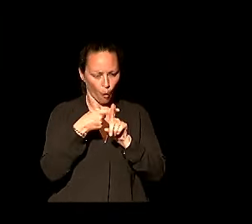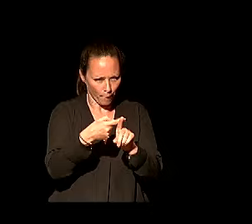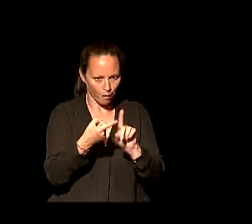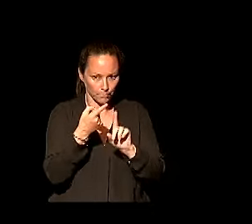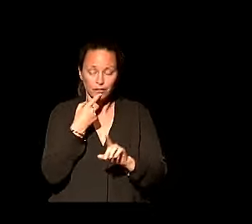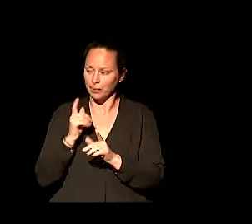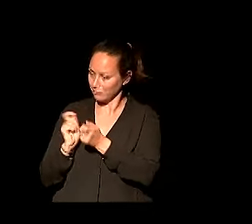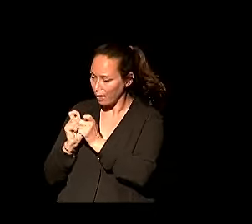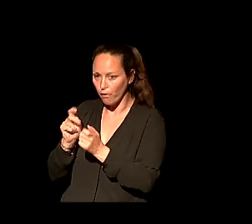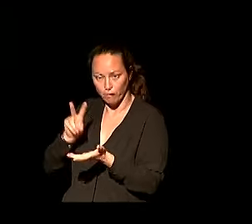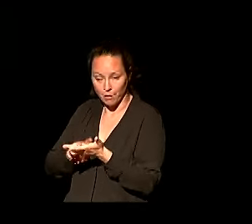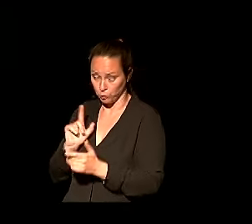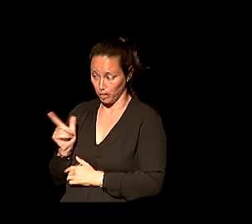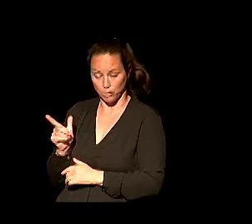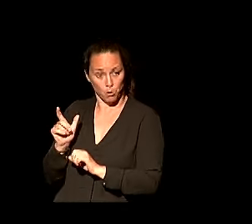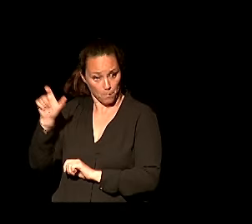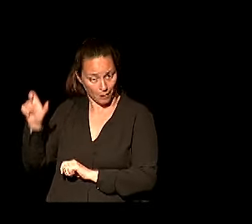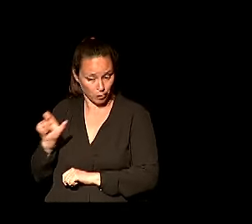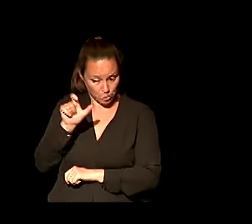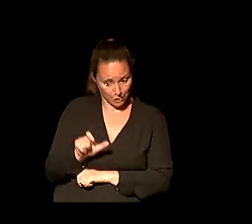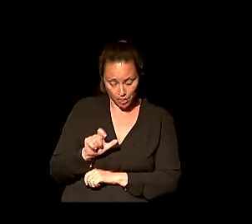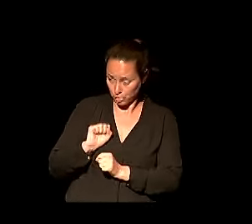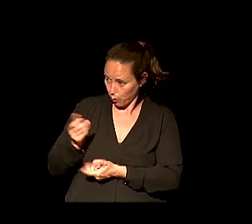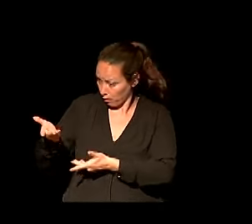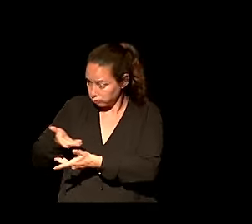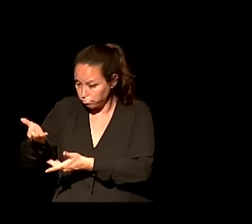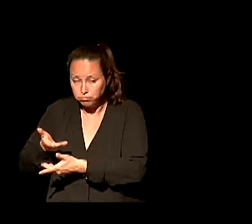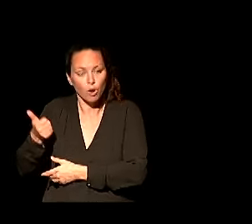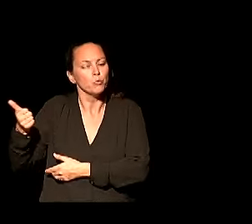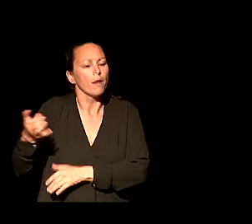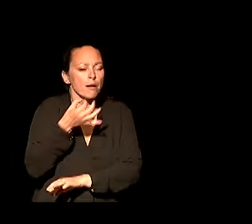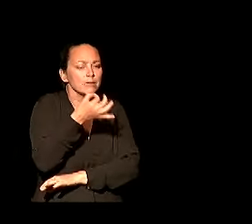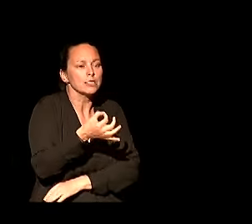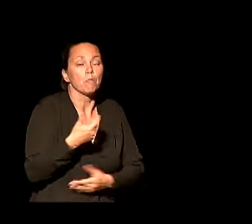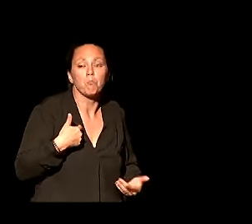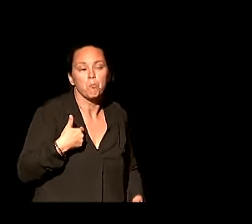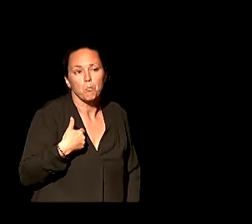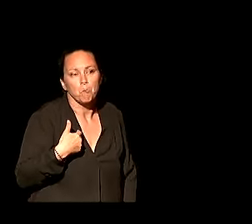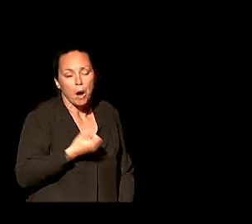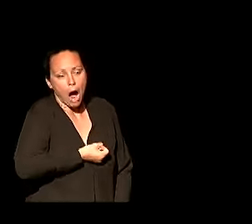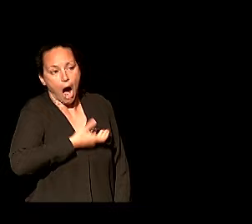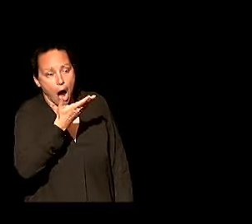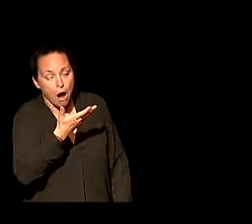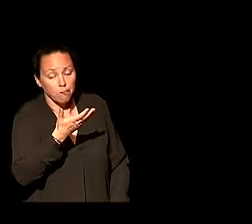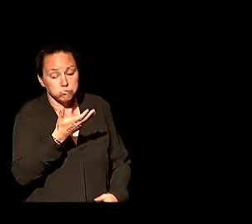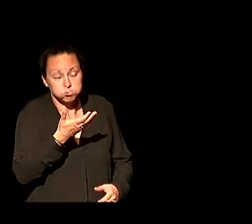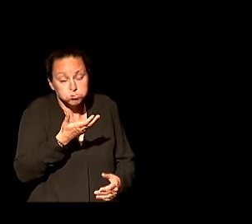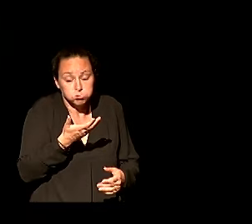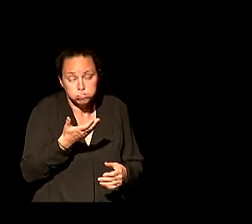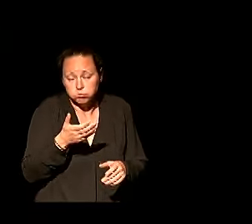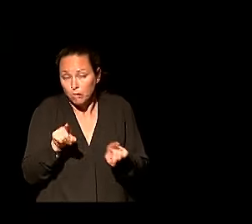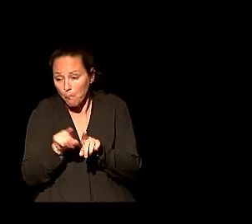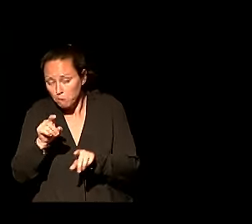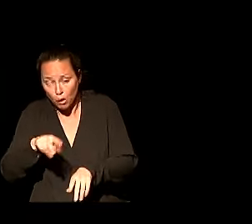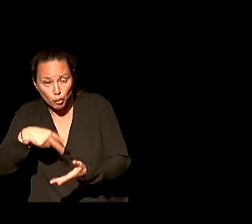les dialogues, puisque ça leur permet finalement de parler de ça. Lui dit « Je ne connais pas plus l'art que la danse, je ne suis qu'un de